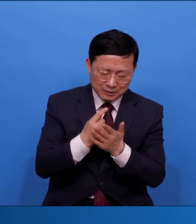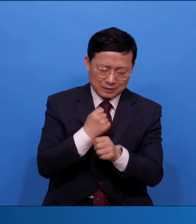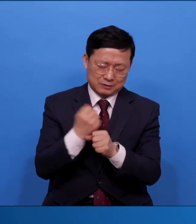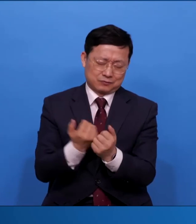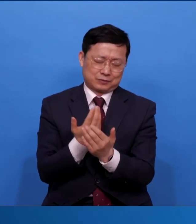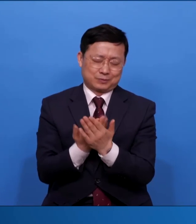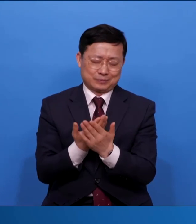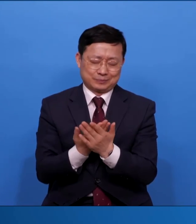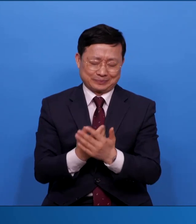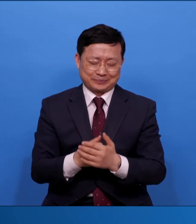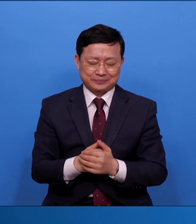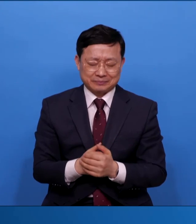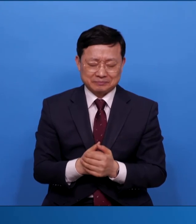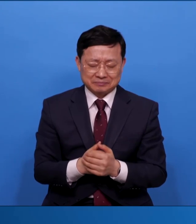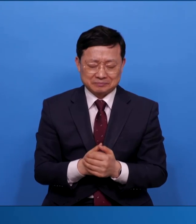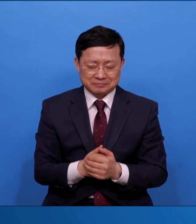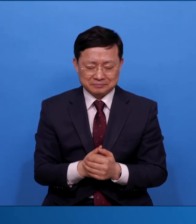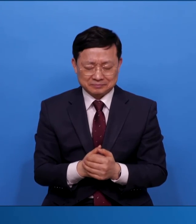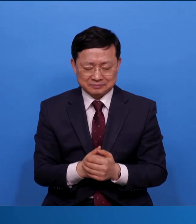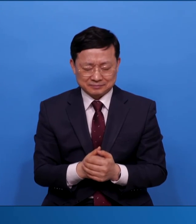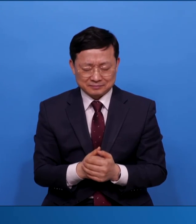하옵소서.